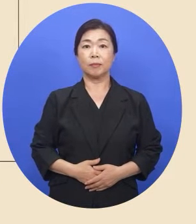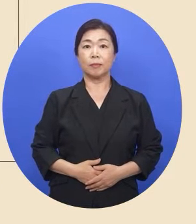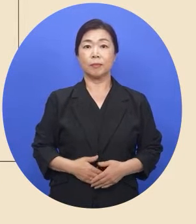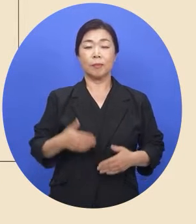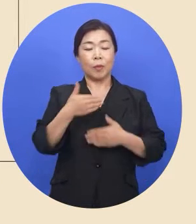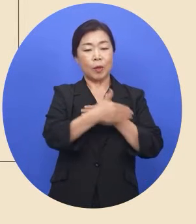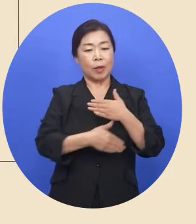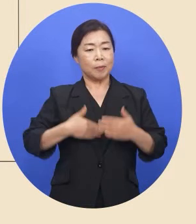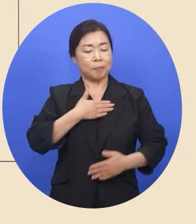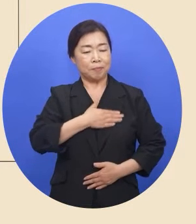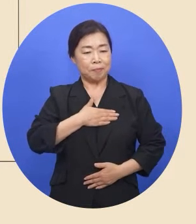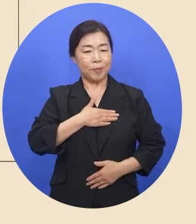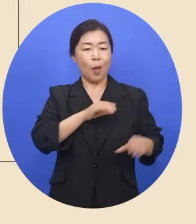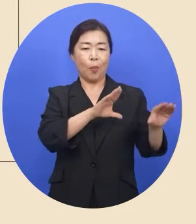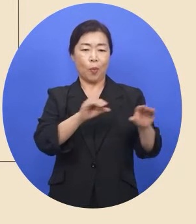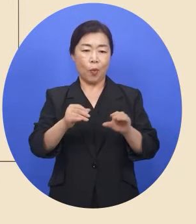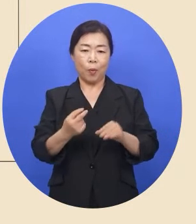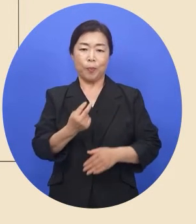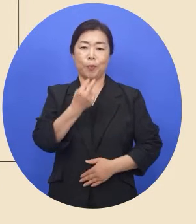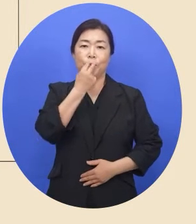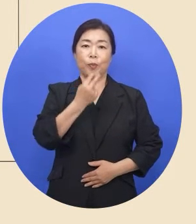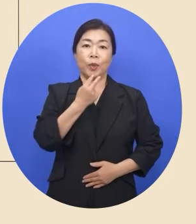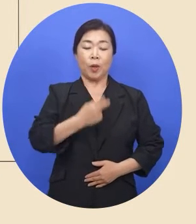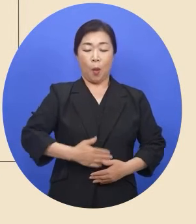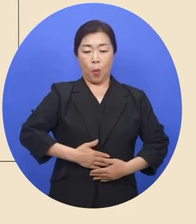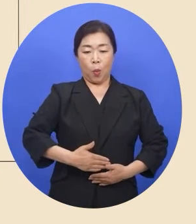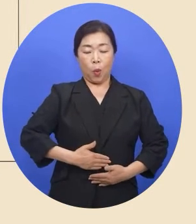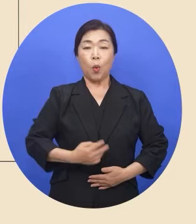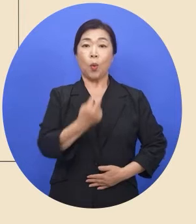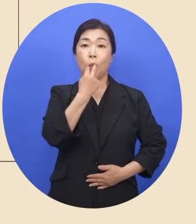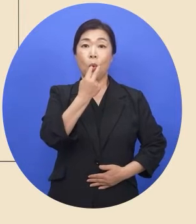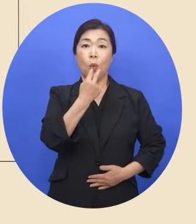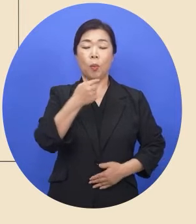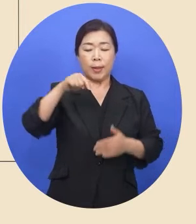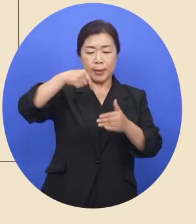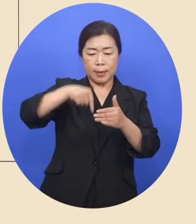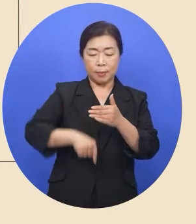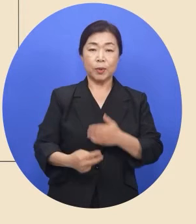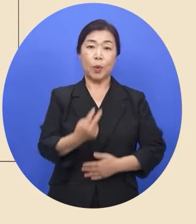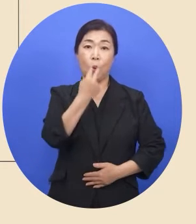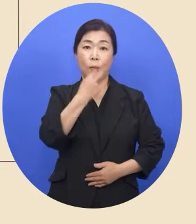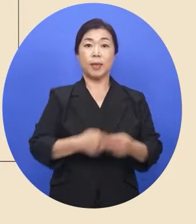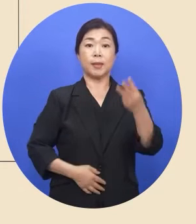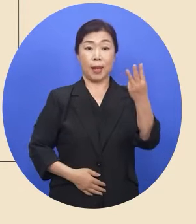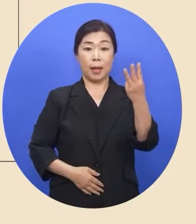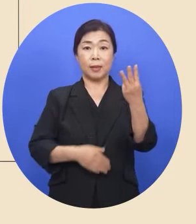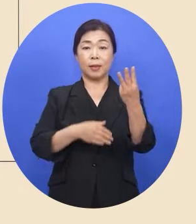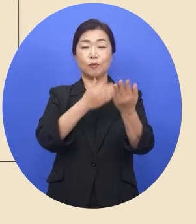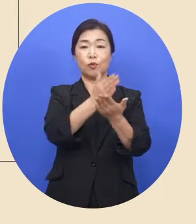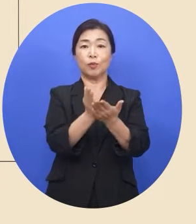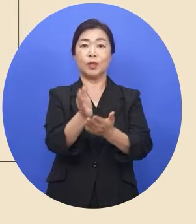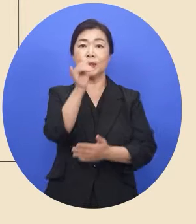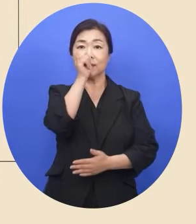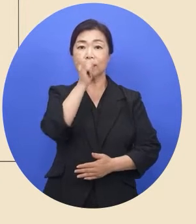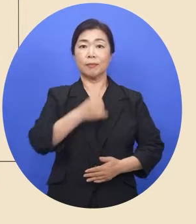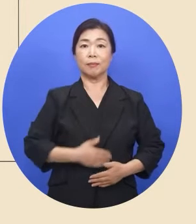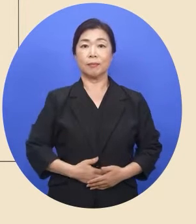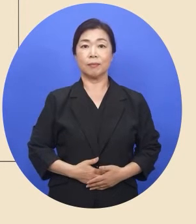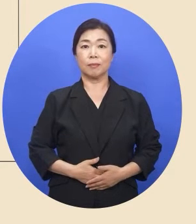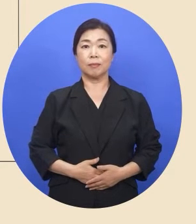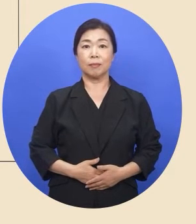정적 이완 활동은 심호흡, 복식호흡, 깊은 호흡 등의 호흡 동작이